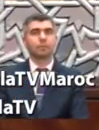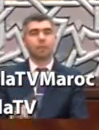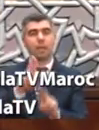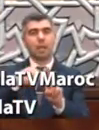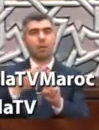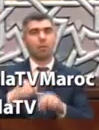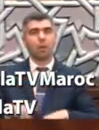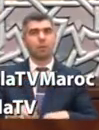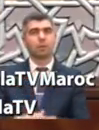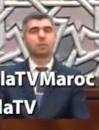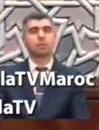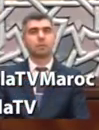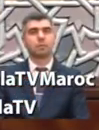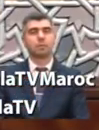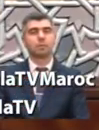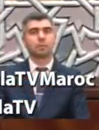سيد الوزير تفضل بالإجابة.